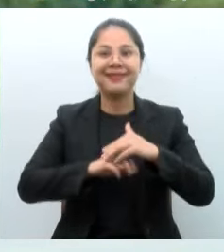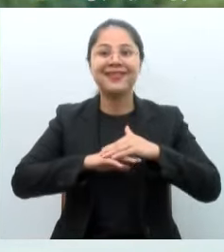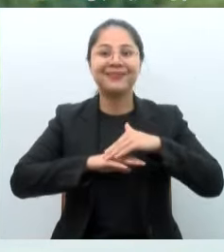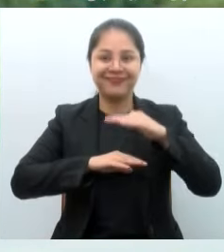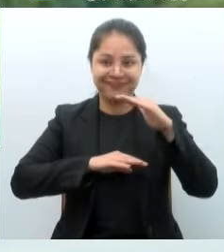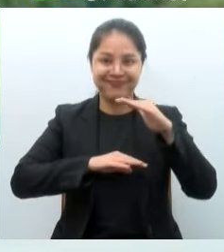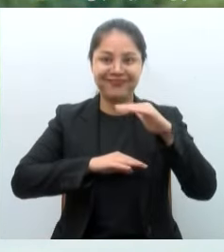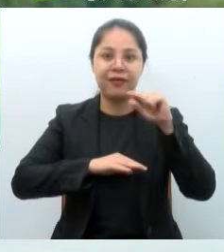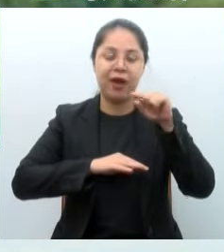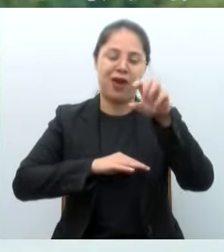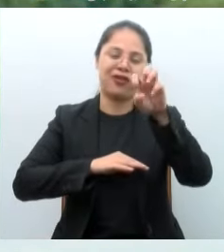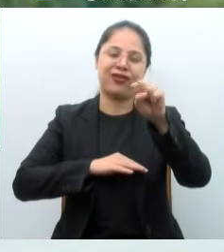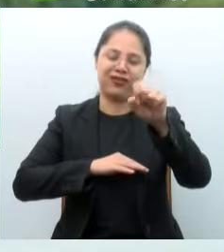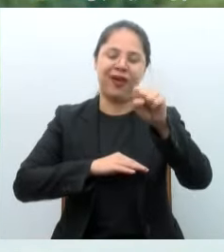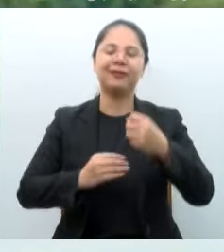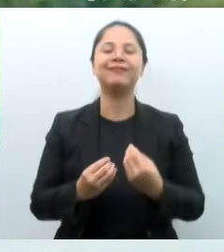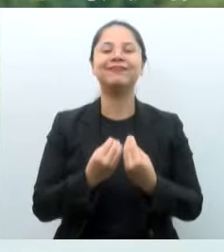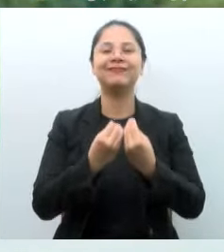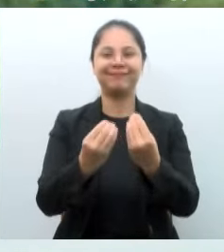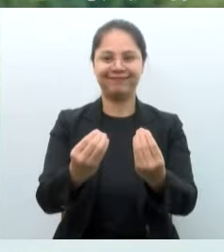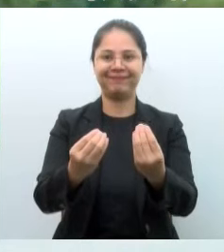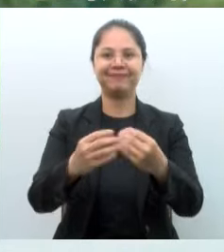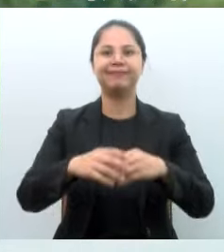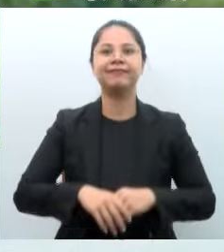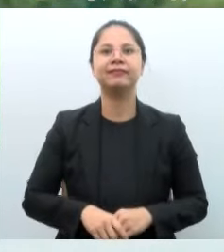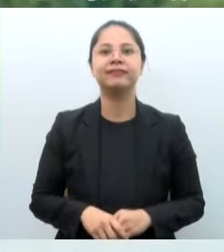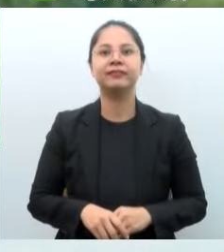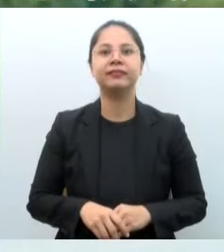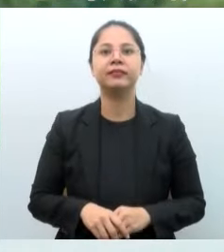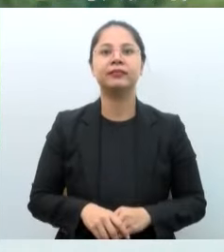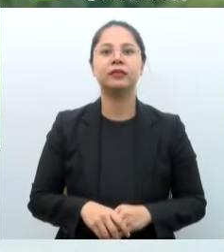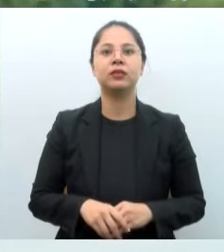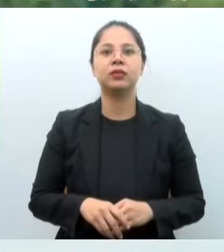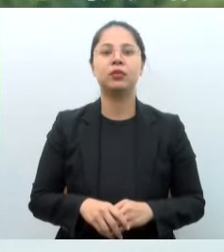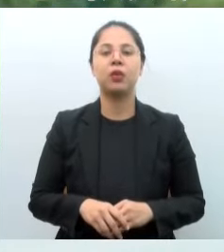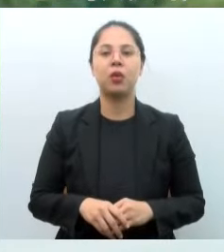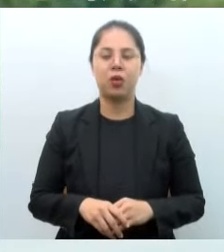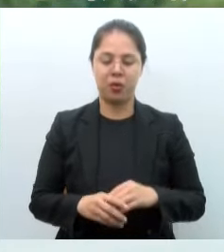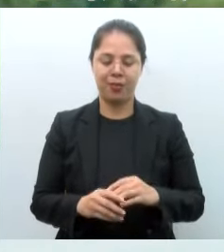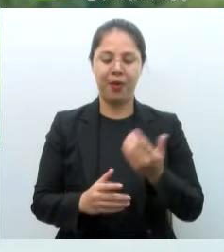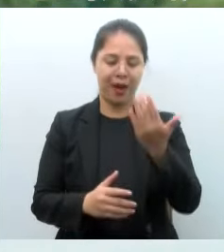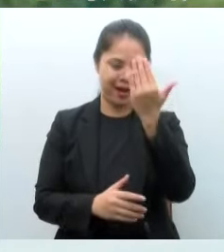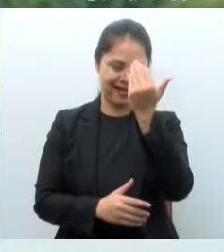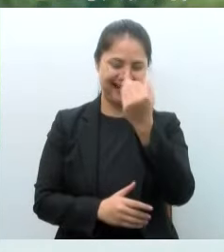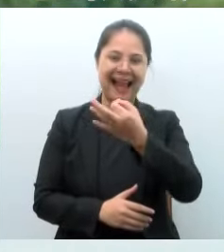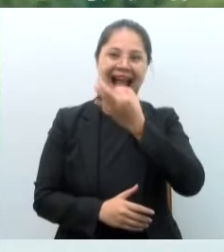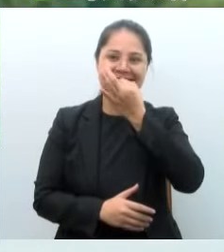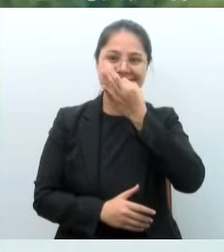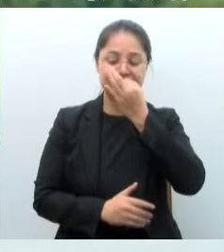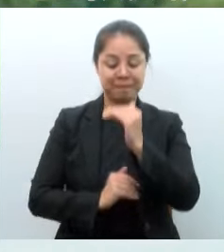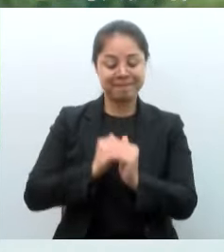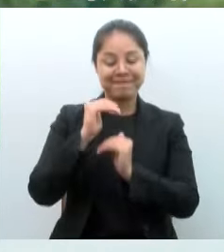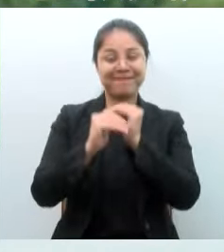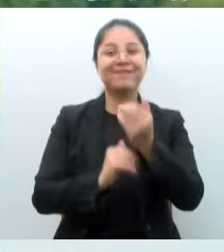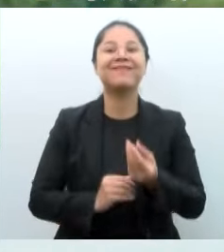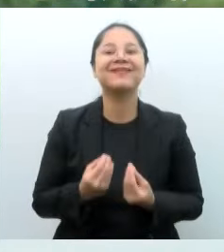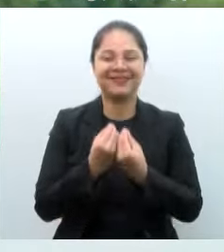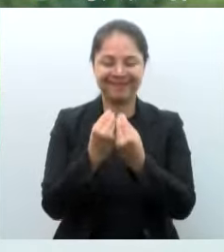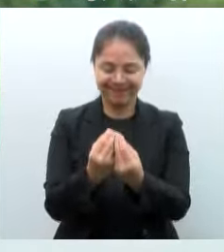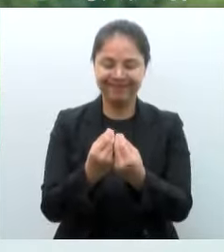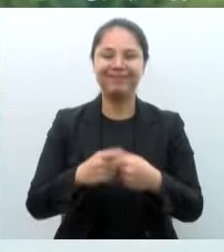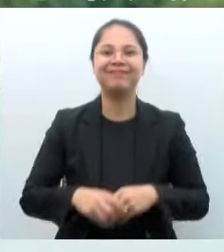านี้จะดำเนินการสอบให้กับพี่น้องของเรานะครับที่เป็นลูกหลานของเรานะครับให้มีความก้าวหน้าในวิชาชีพในอาชีพการงานอย่างแน่น